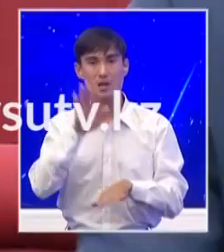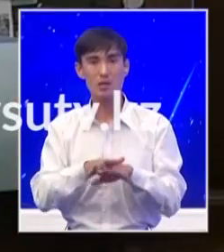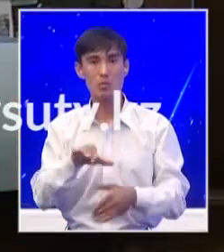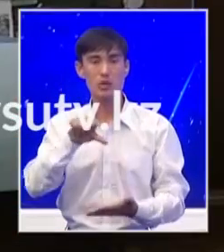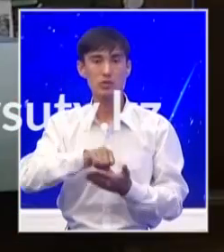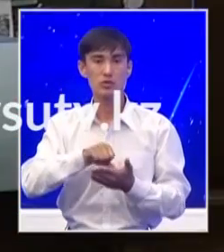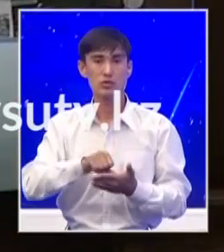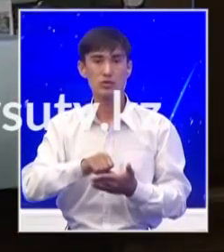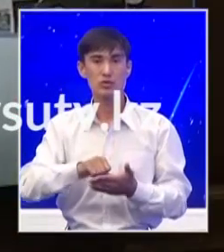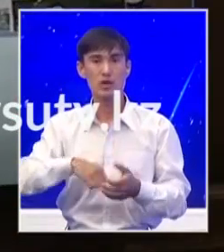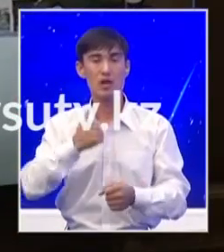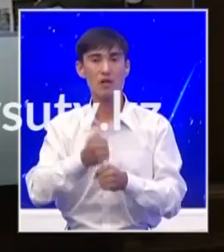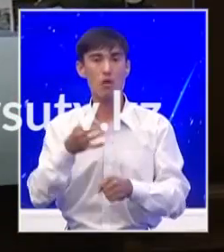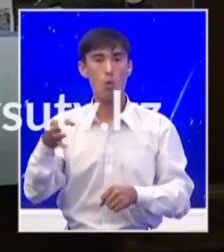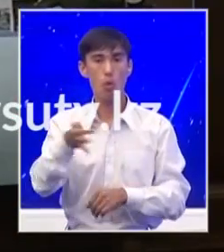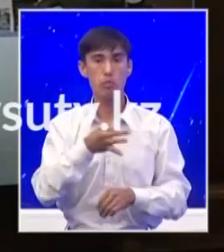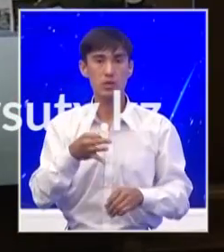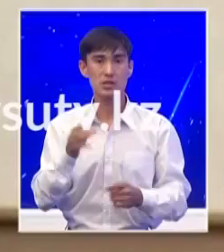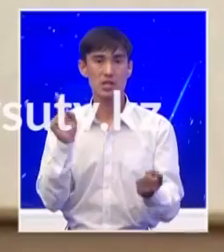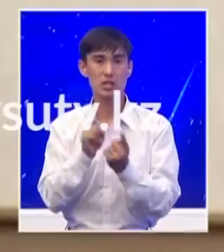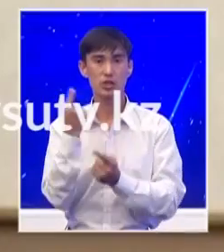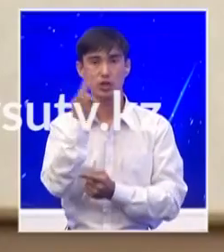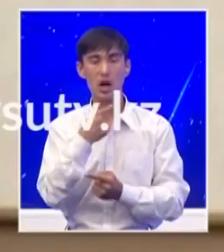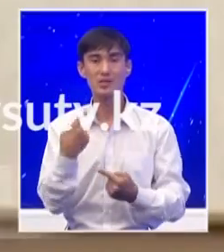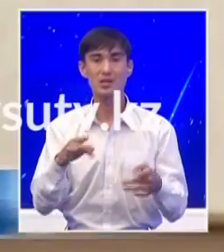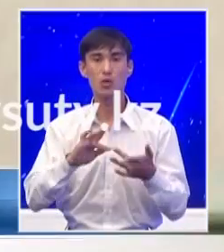на встрече с главой области лично. Остальные онлайн.